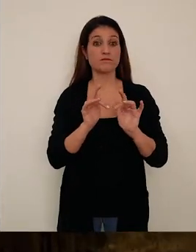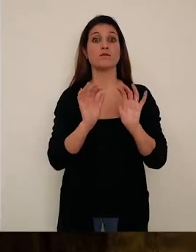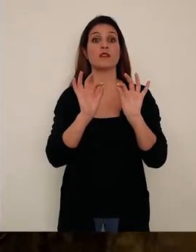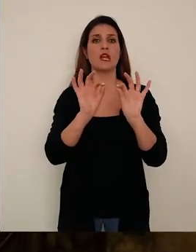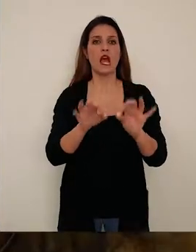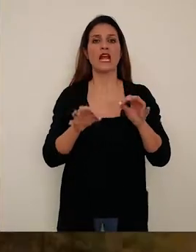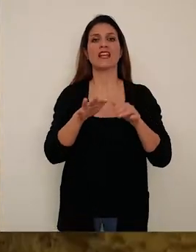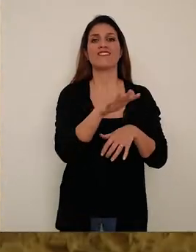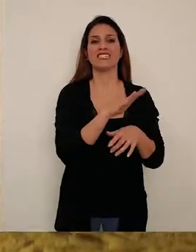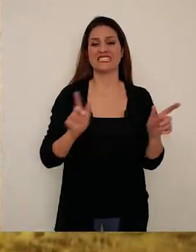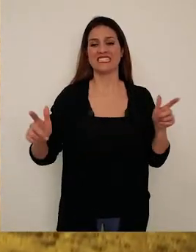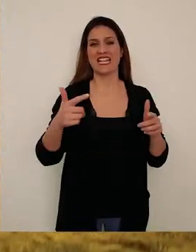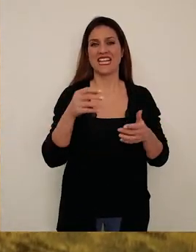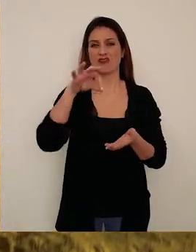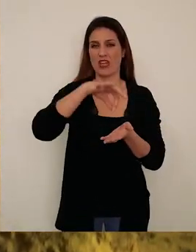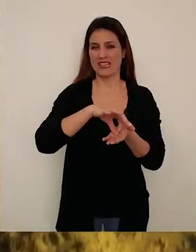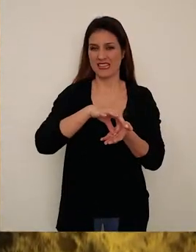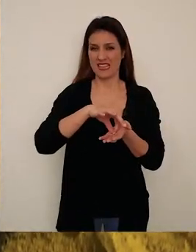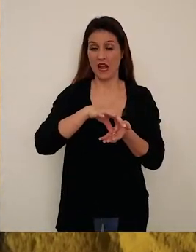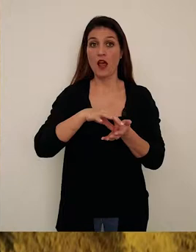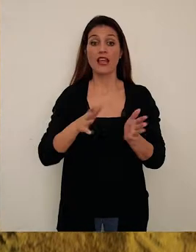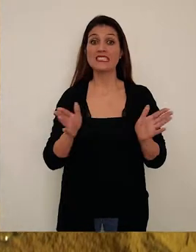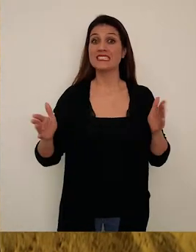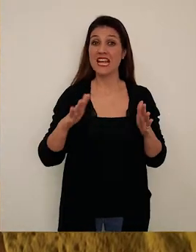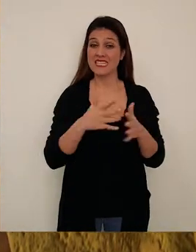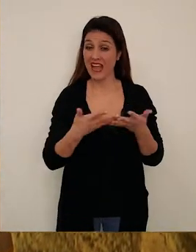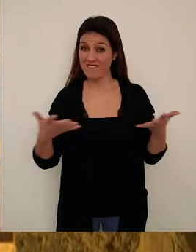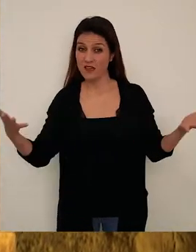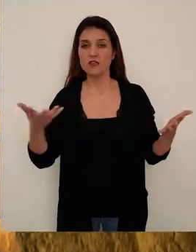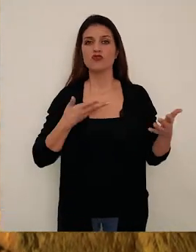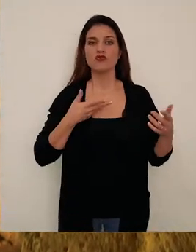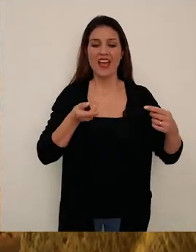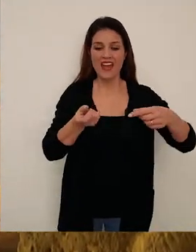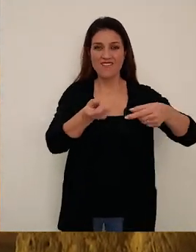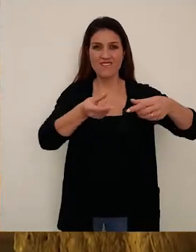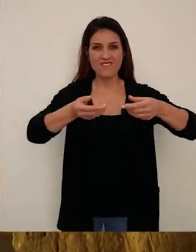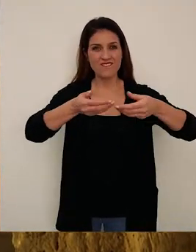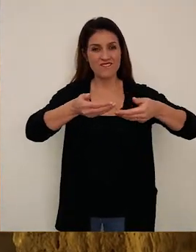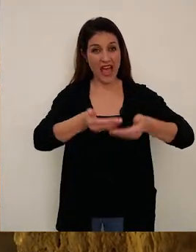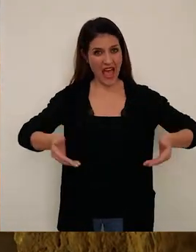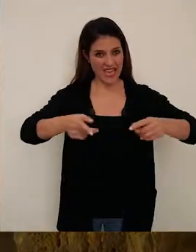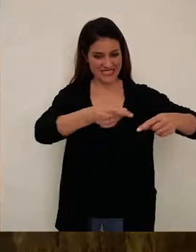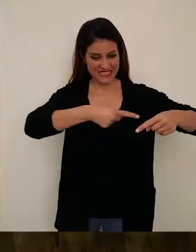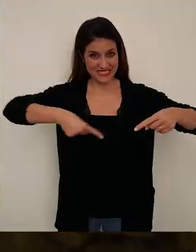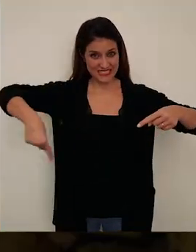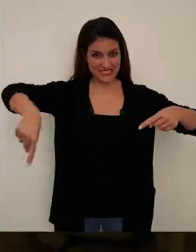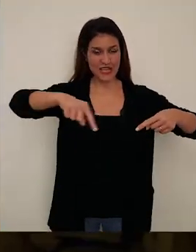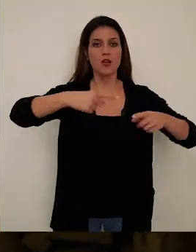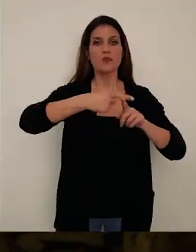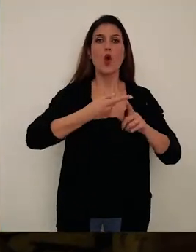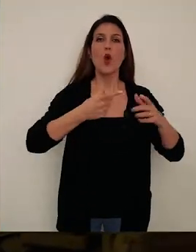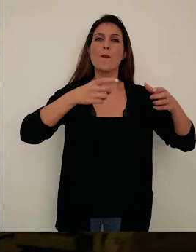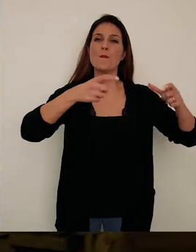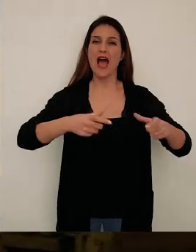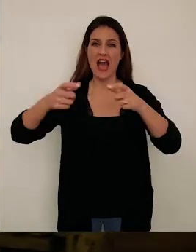vano centrale, originariamente comprensivo di vasca e macine, e di un'area riservata alla spremitura, con i plinti dei